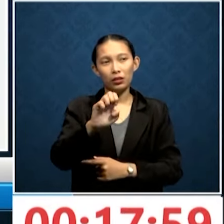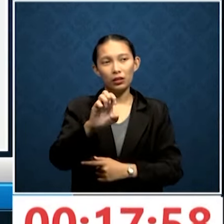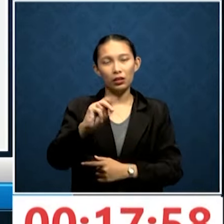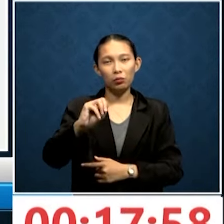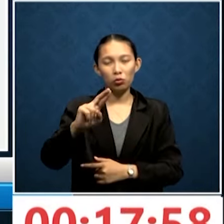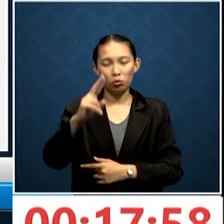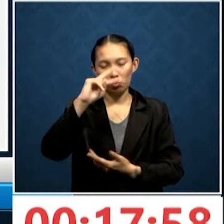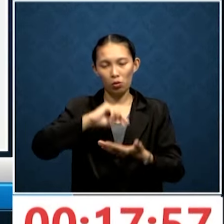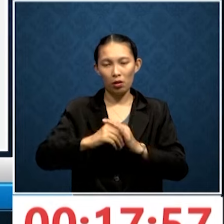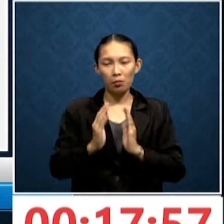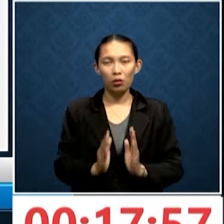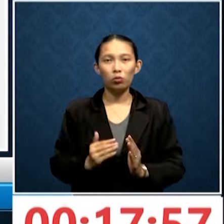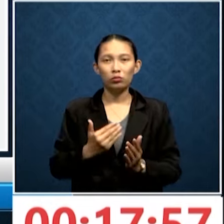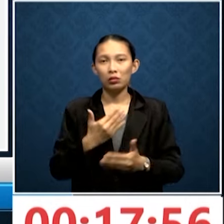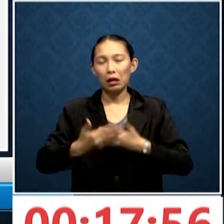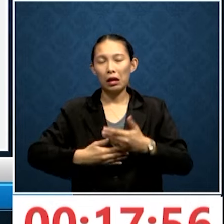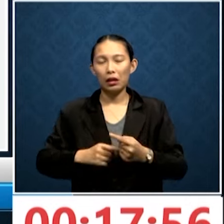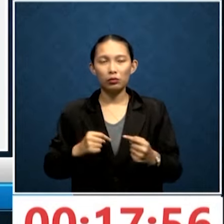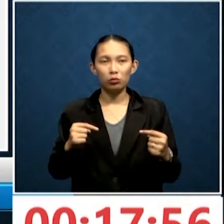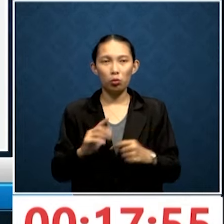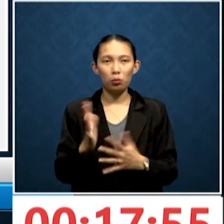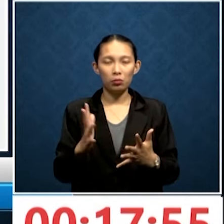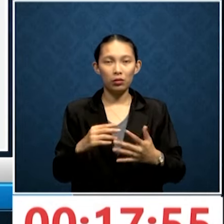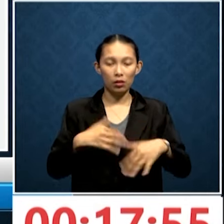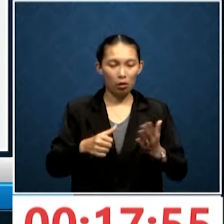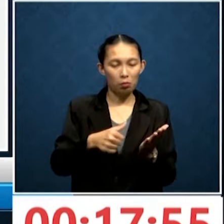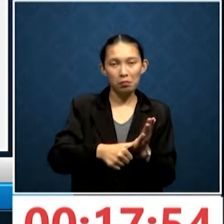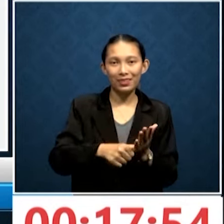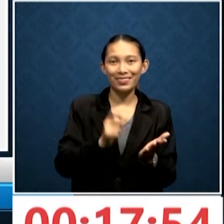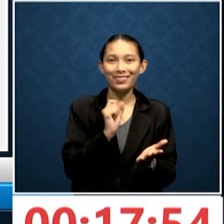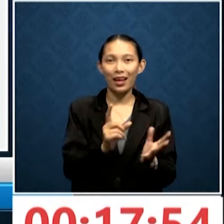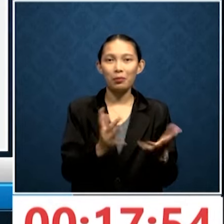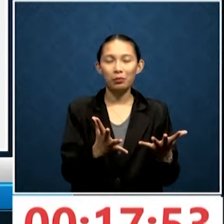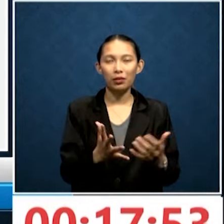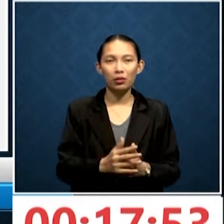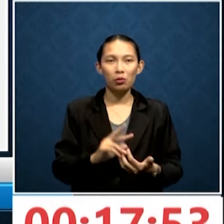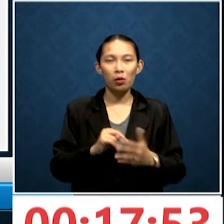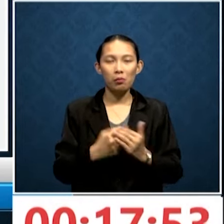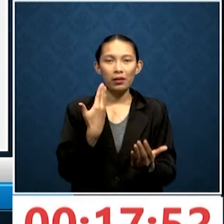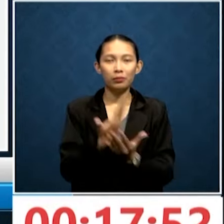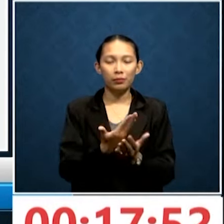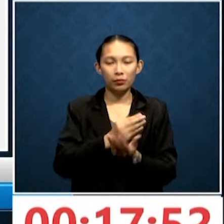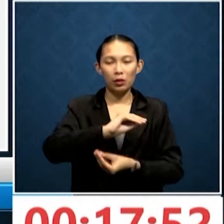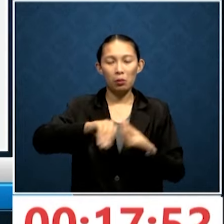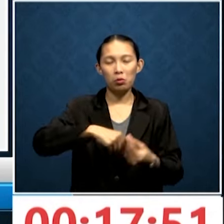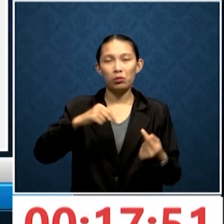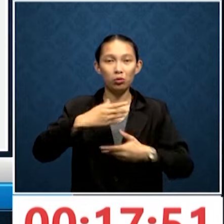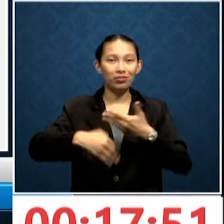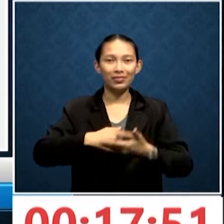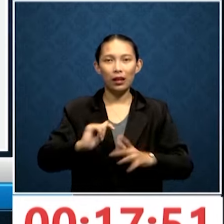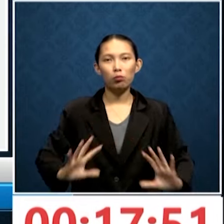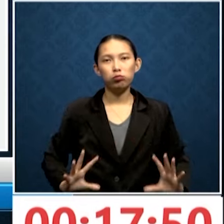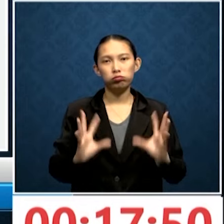อีกต่อไปและปราศจากต้นทุนทางด้านภาษีนั่นหมายถึงเงินหมุนเวียนในตลาดก็จะหายไ